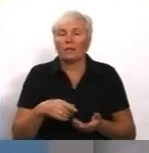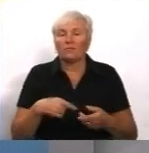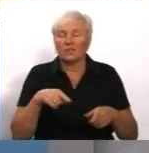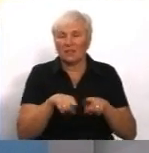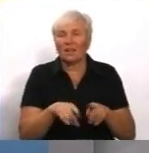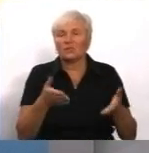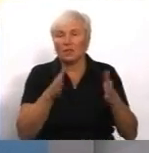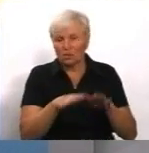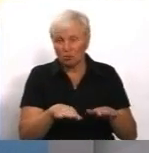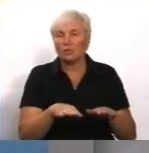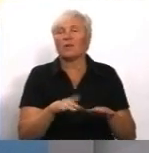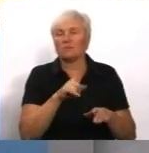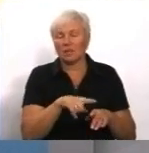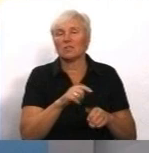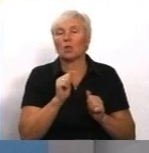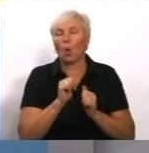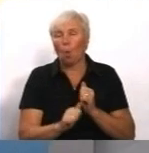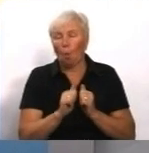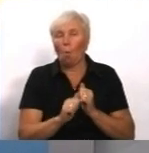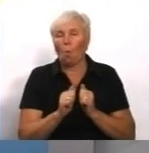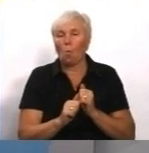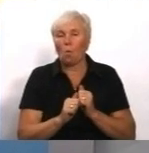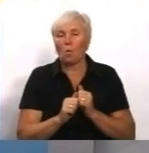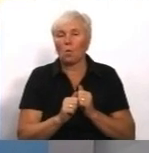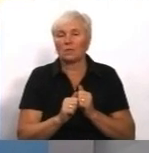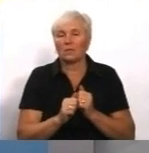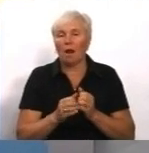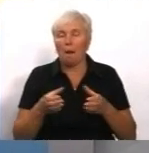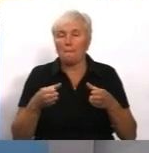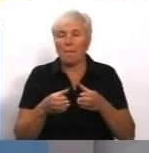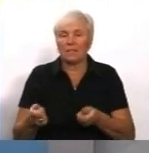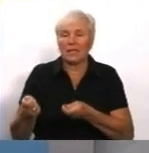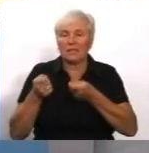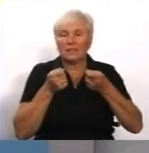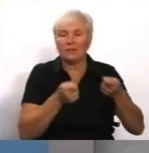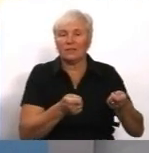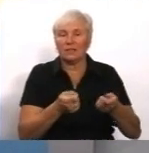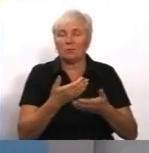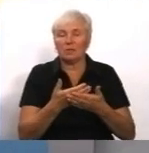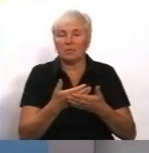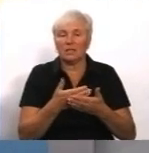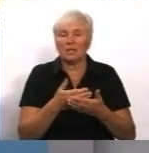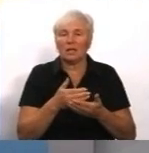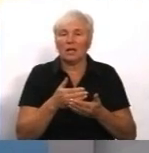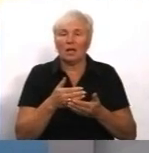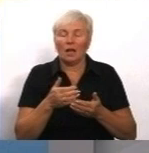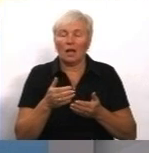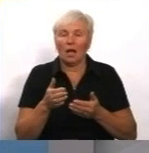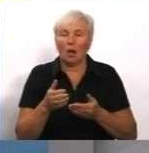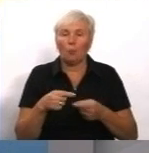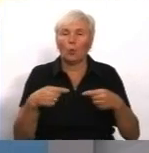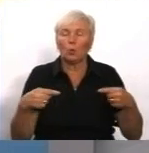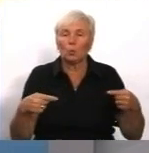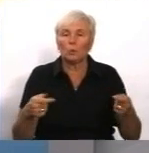нас кожна партія завезеної, особливо рослинної продукції, кожна партія, вона, як